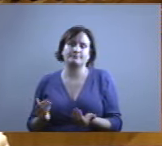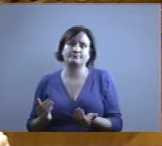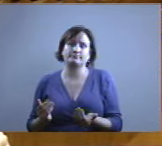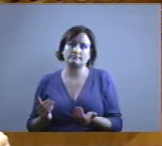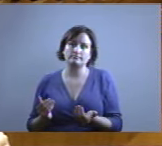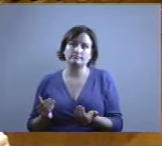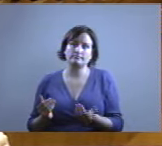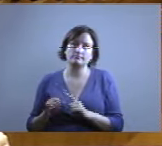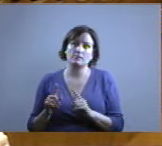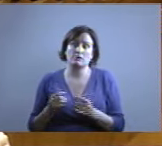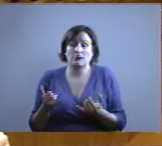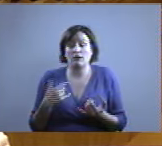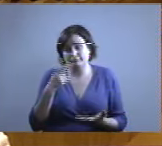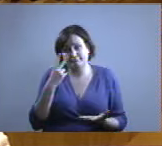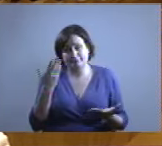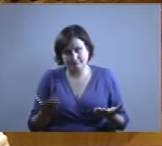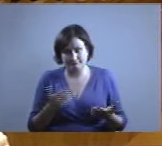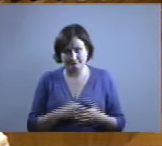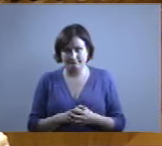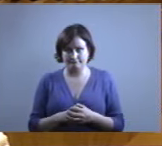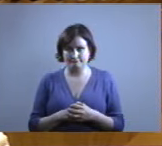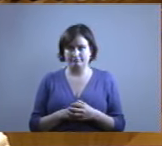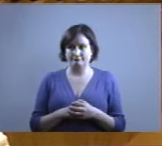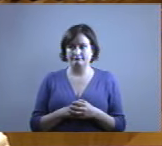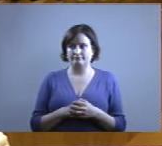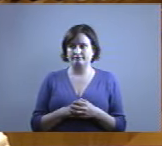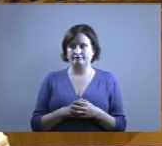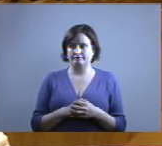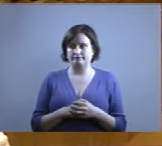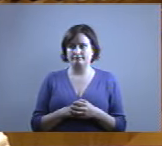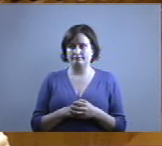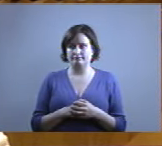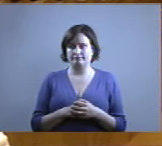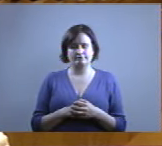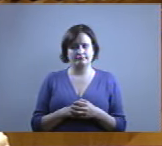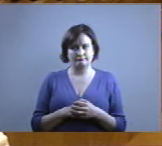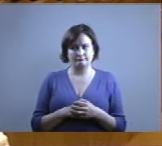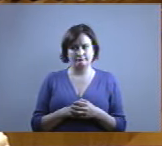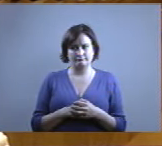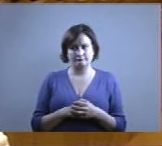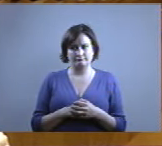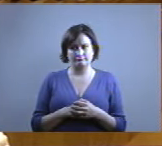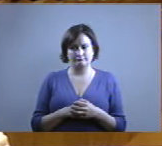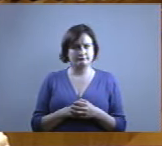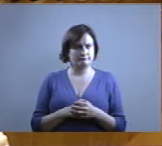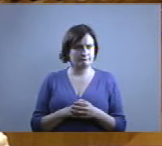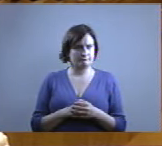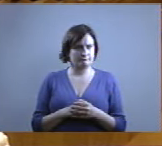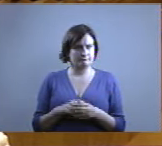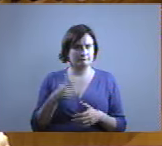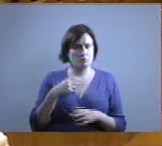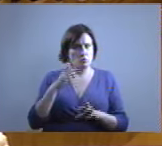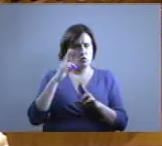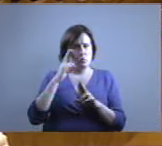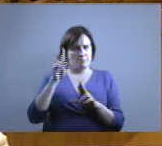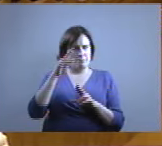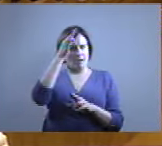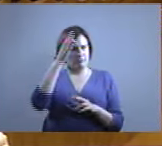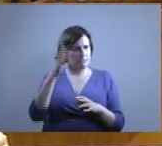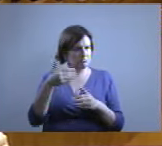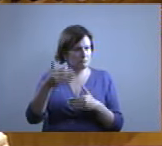nog steeds die beste een te wees. Dit is egter ons hoop dat die regering homself in die toekoms toenemend daarvoor sal beywer om